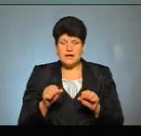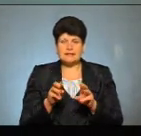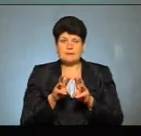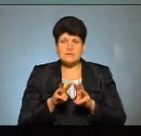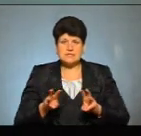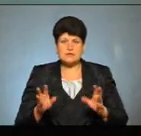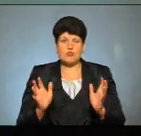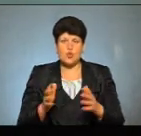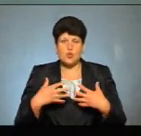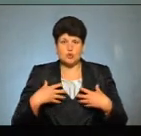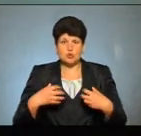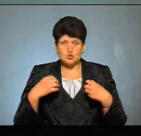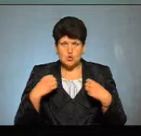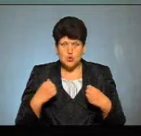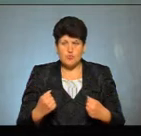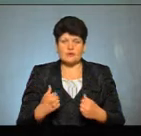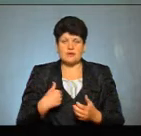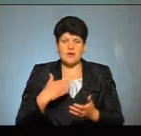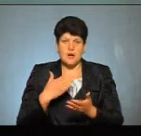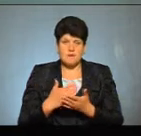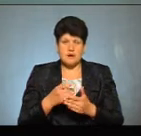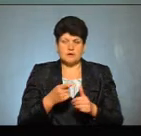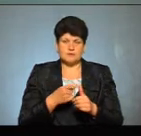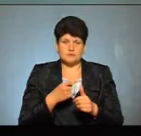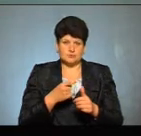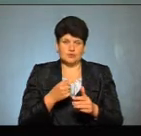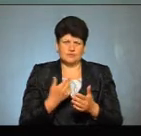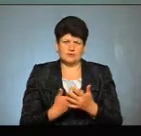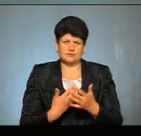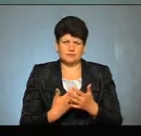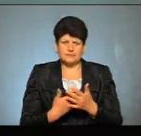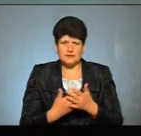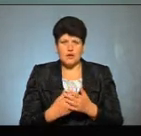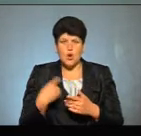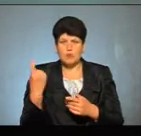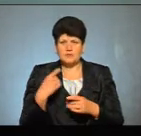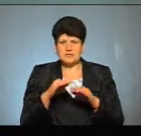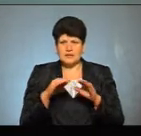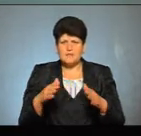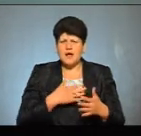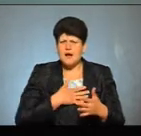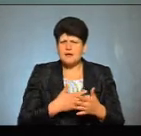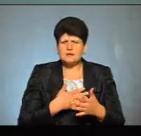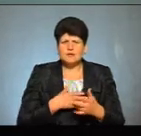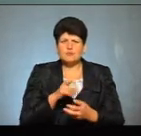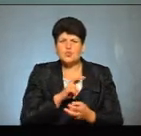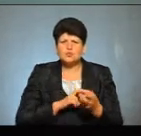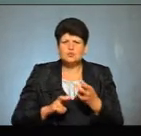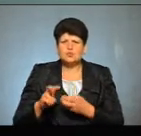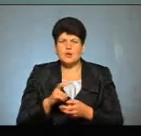Міністерство охорони здоров'я, і маю на увазі обласний рівень влади, ми активно вишукували